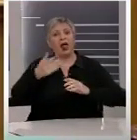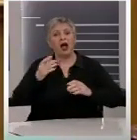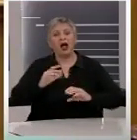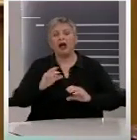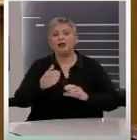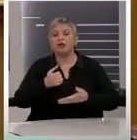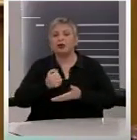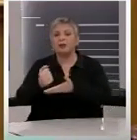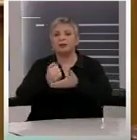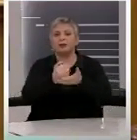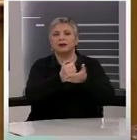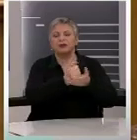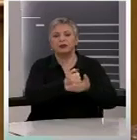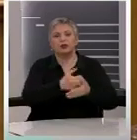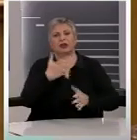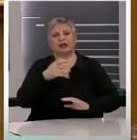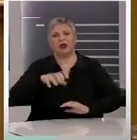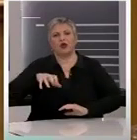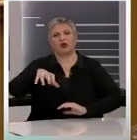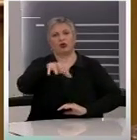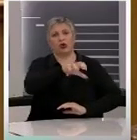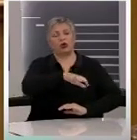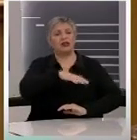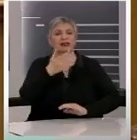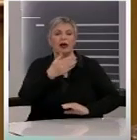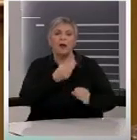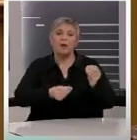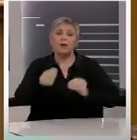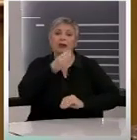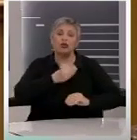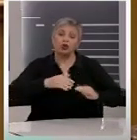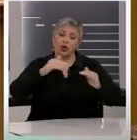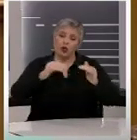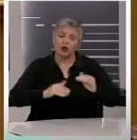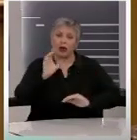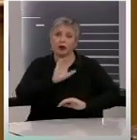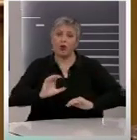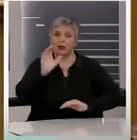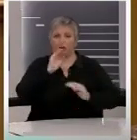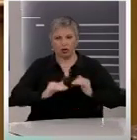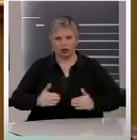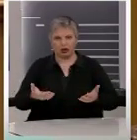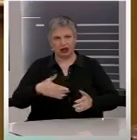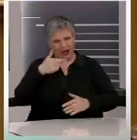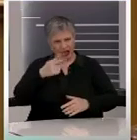Νότου ιδιαιτέρως? Αυτό μας λέτε? Δεν νομίζω. Το επίπεδο της υποκρισίας